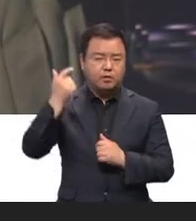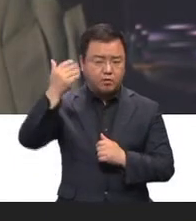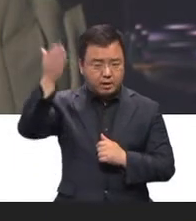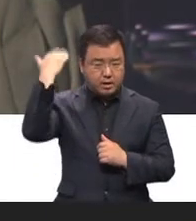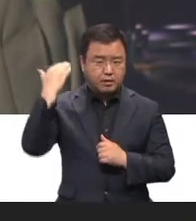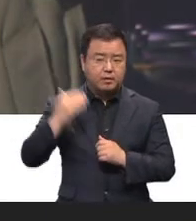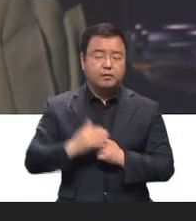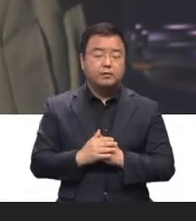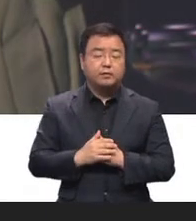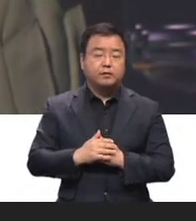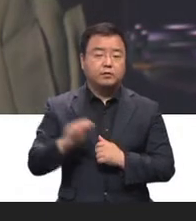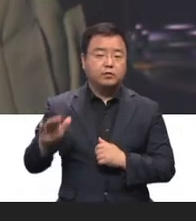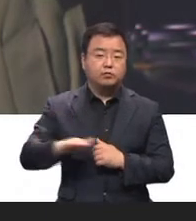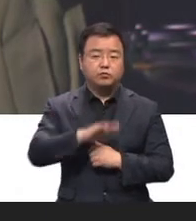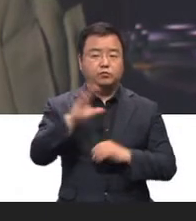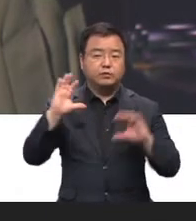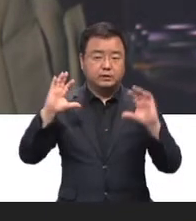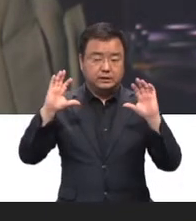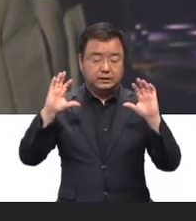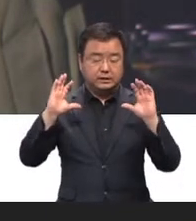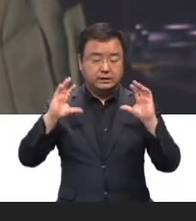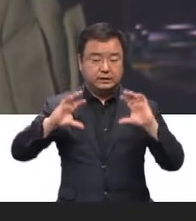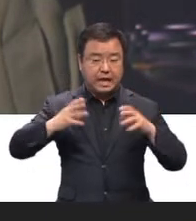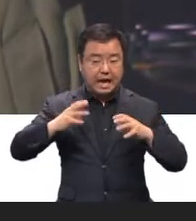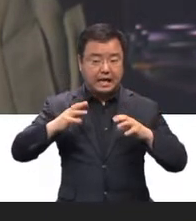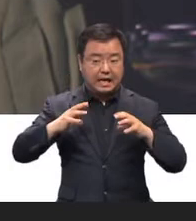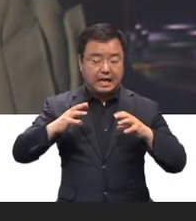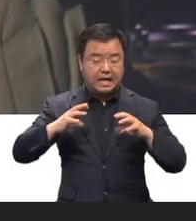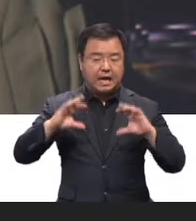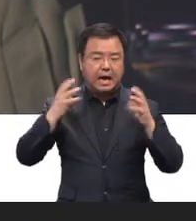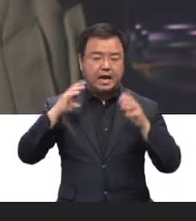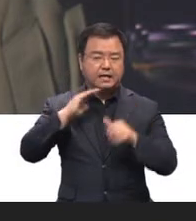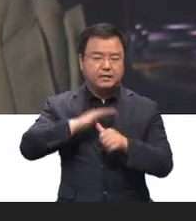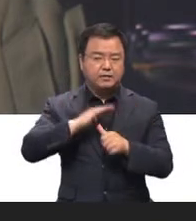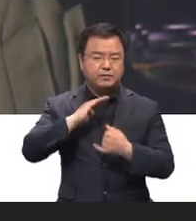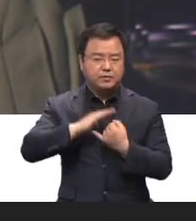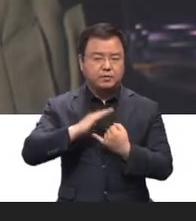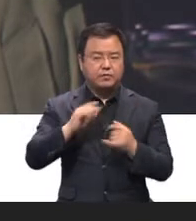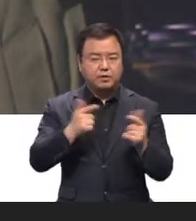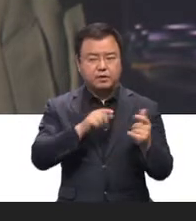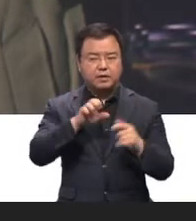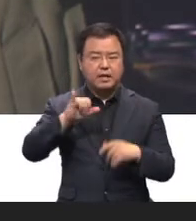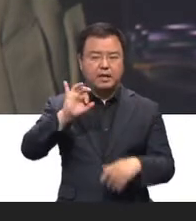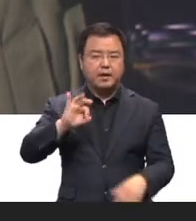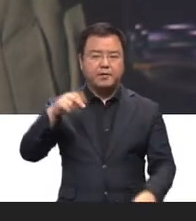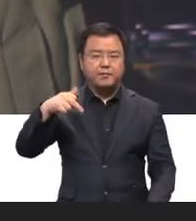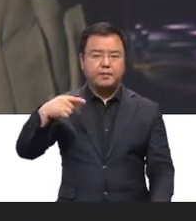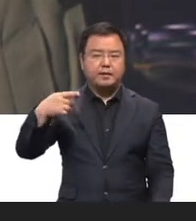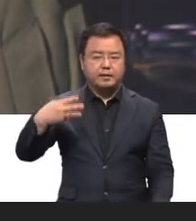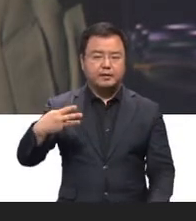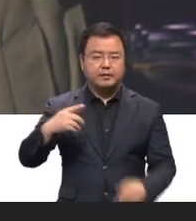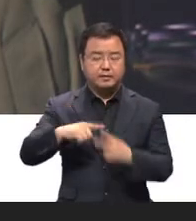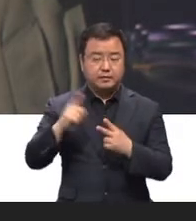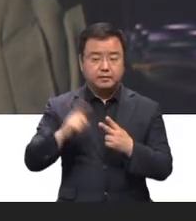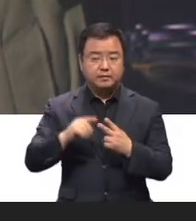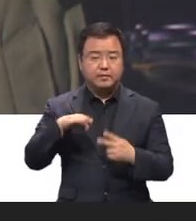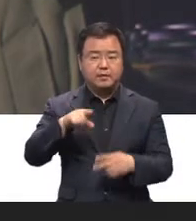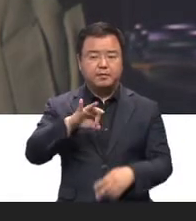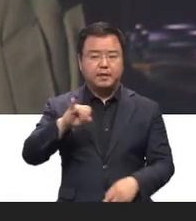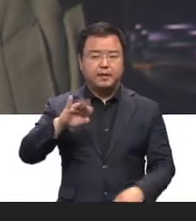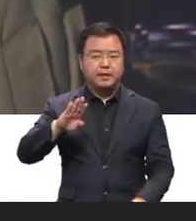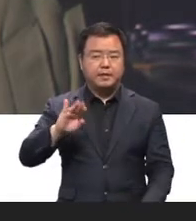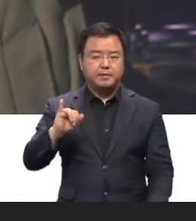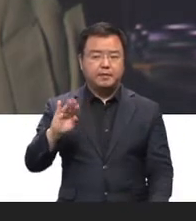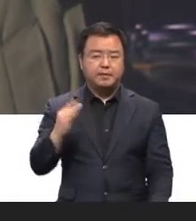우리나라 아이돌 들이 몇 번 갔었는데 핑클 도 갔었고 걸그룹의 경우에 핑클 갔었고 베이비 복사 스 갔었고